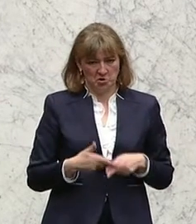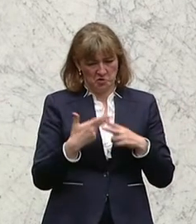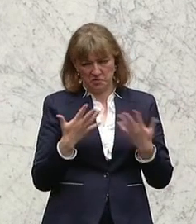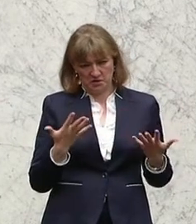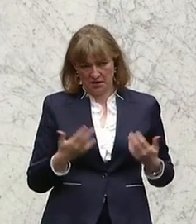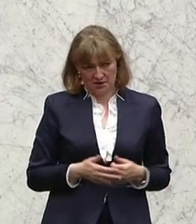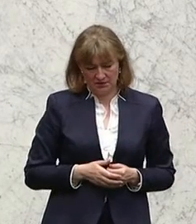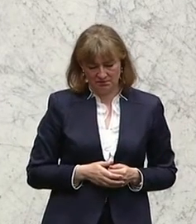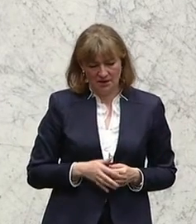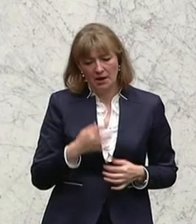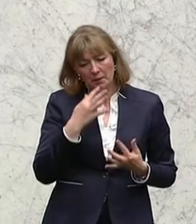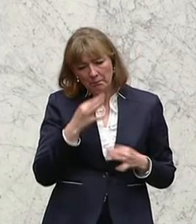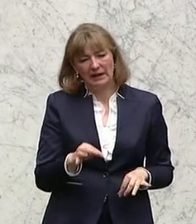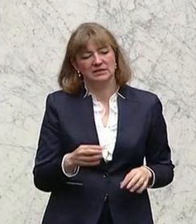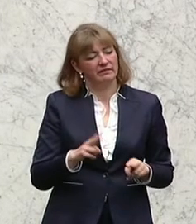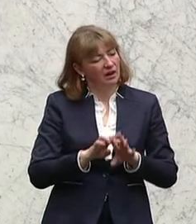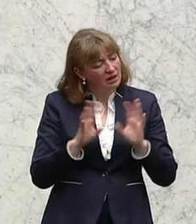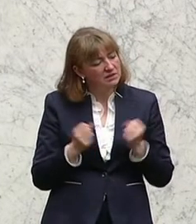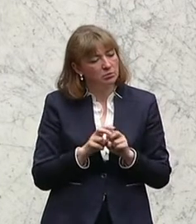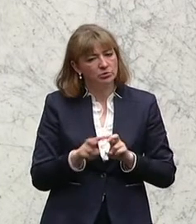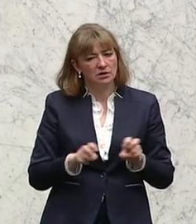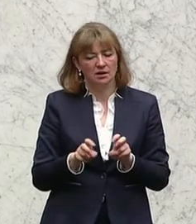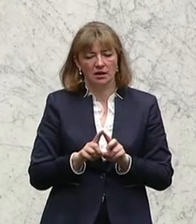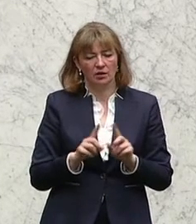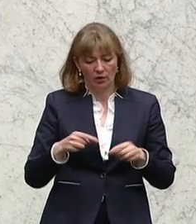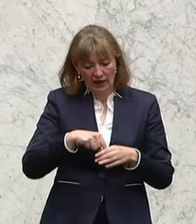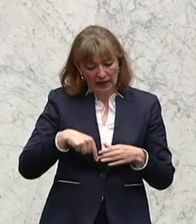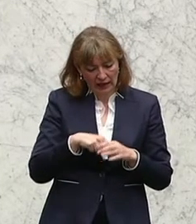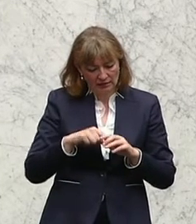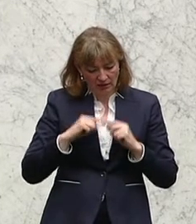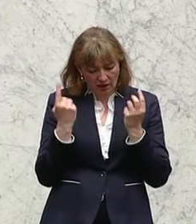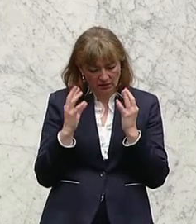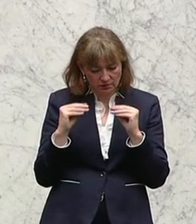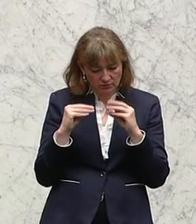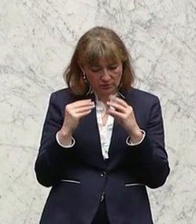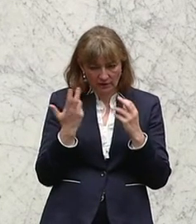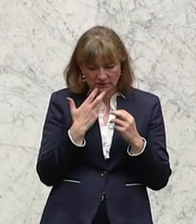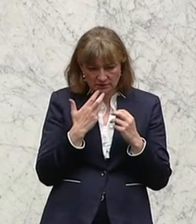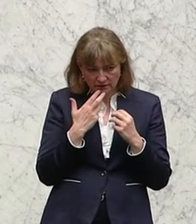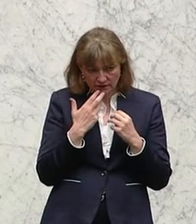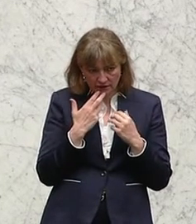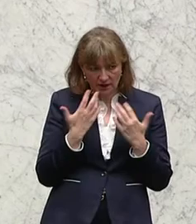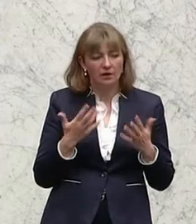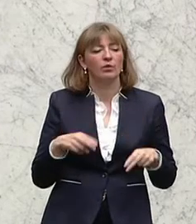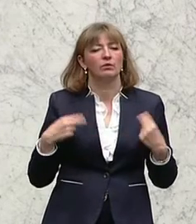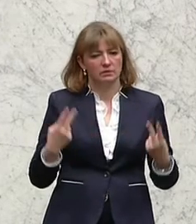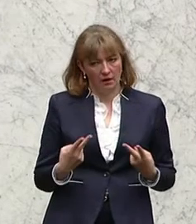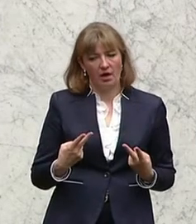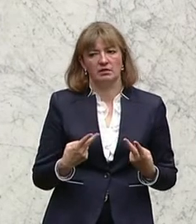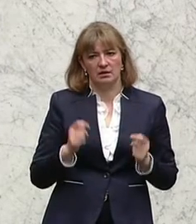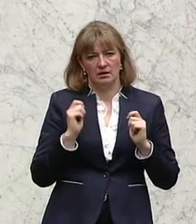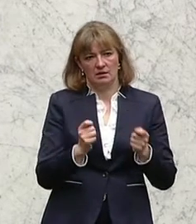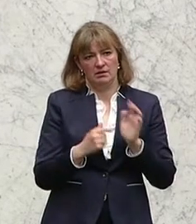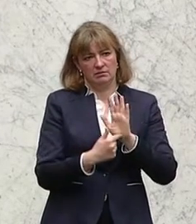Ich glaube, es würde wesentlich helfen, wenn die gesamte Bundesregierung sich einmal intern darauf verständigt, worauf sie hinaus will und wo sie hin will, und dann diese